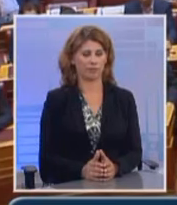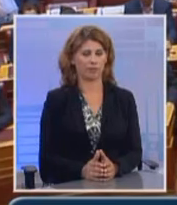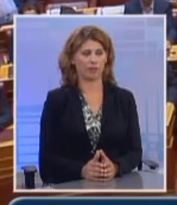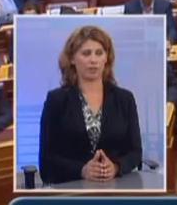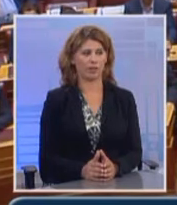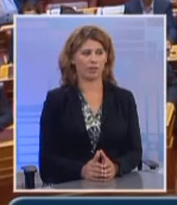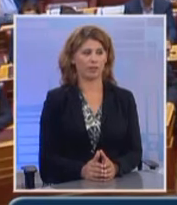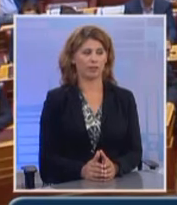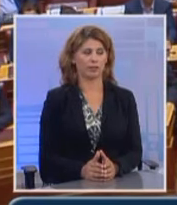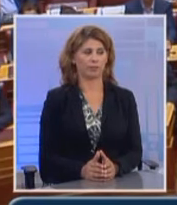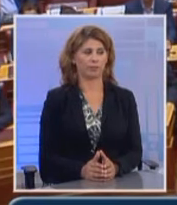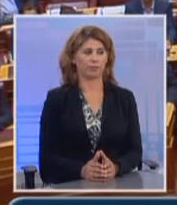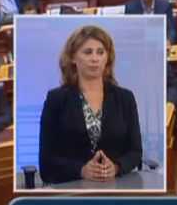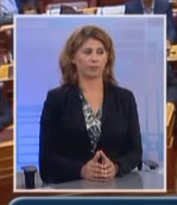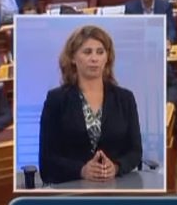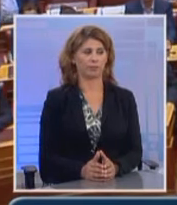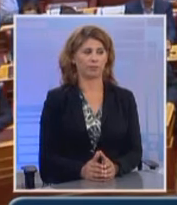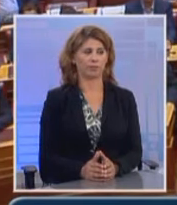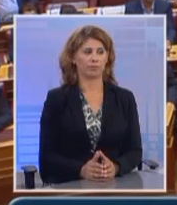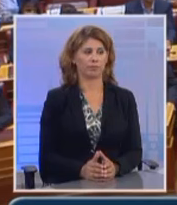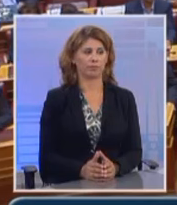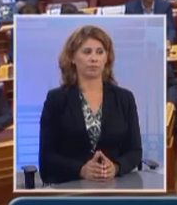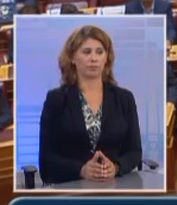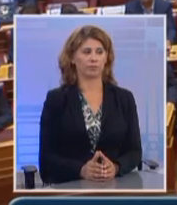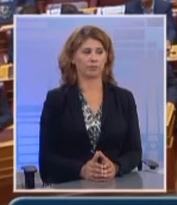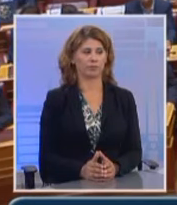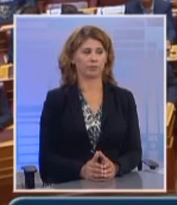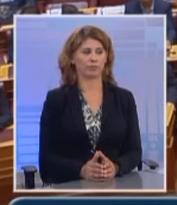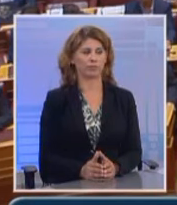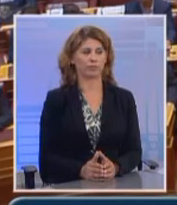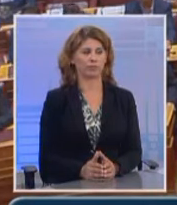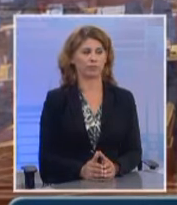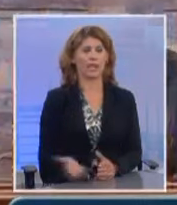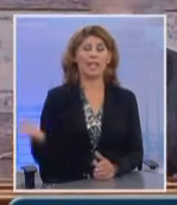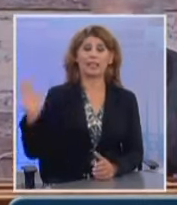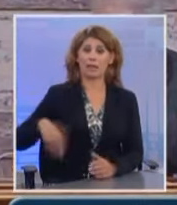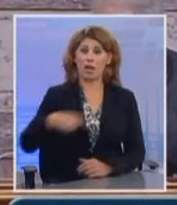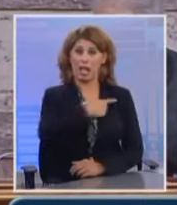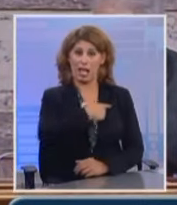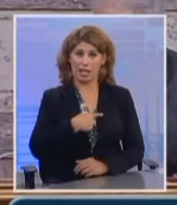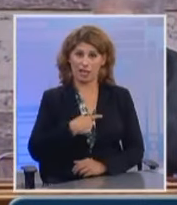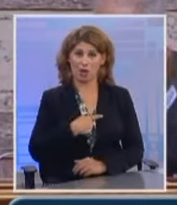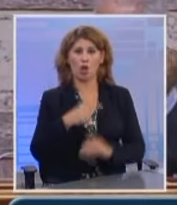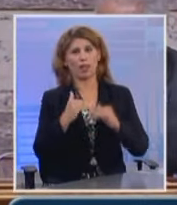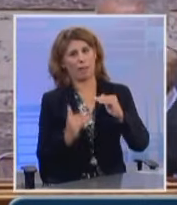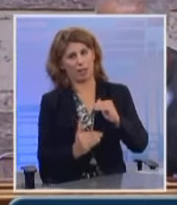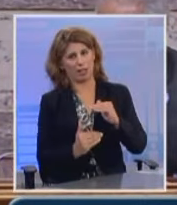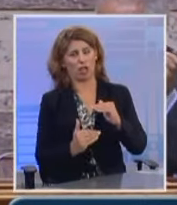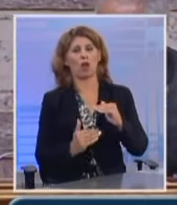Και τελειώνουμε με τον αρχηγό και υπαρχηγό της αποστολής, τον αρχηγό Γιώργο Φουντουλάκη.